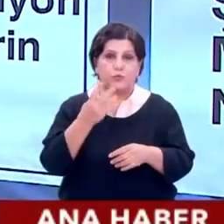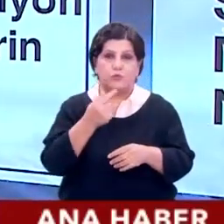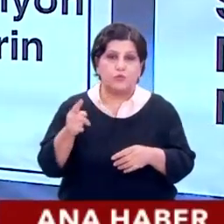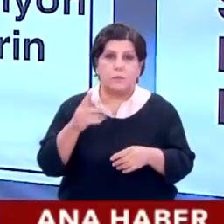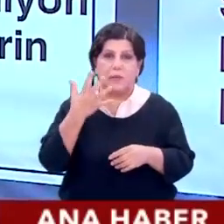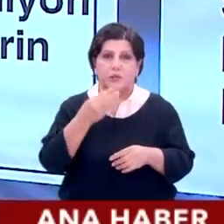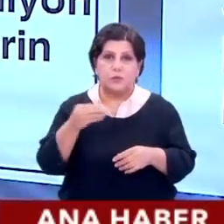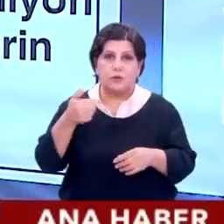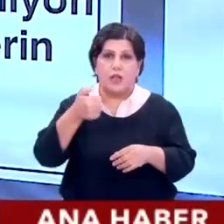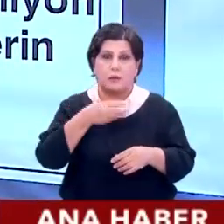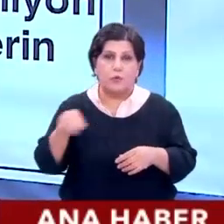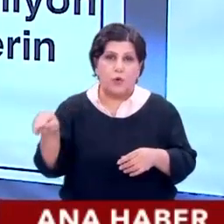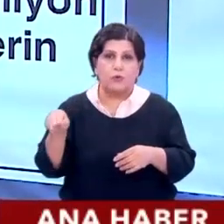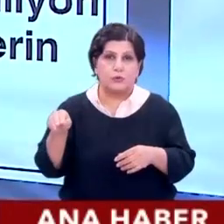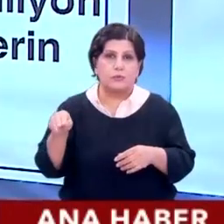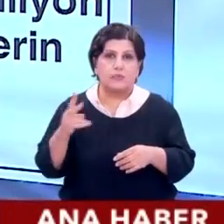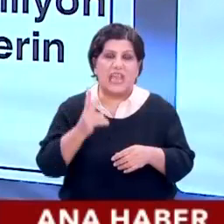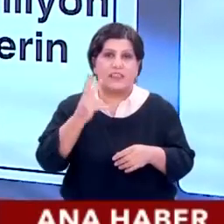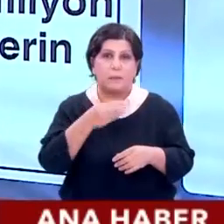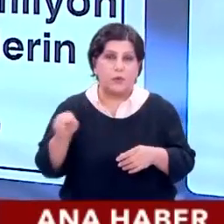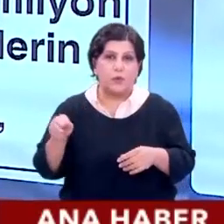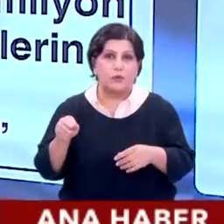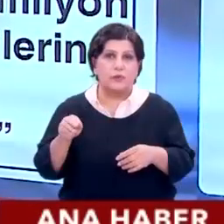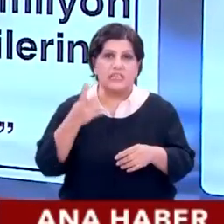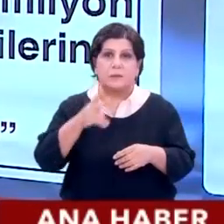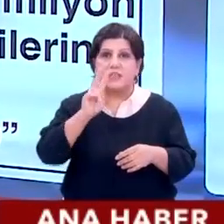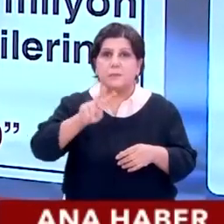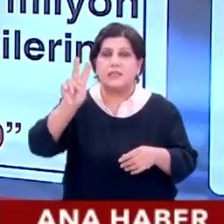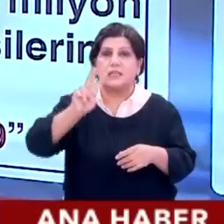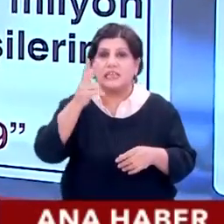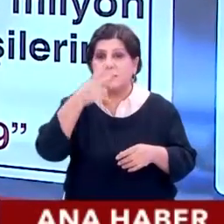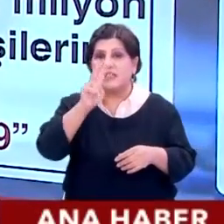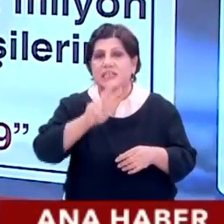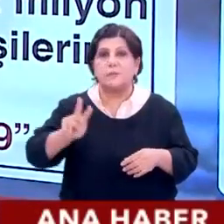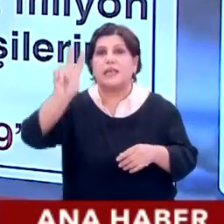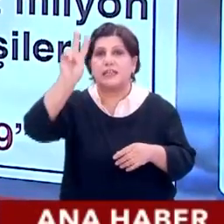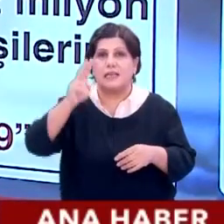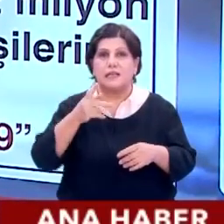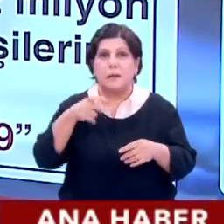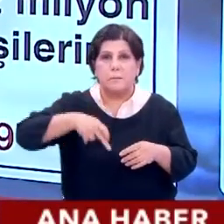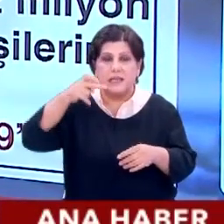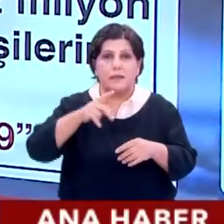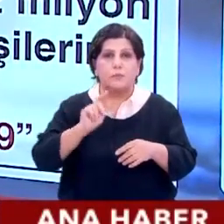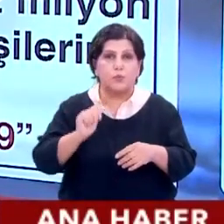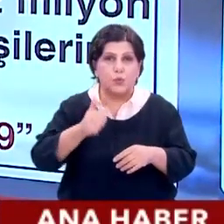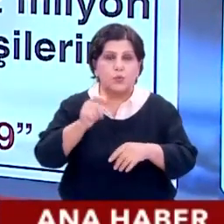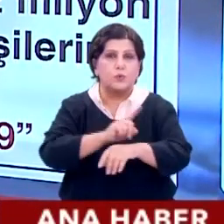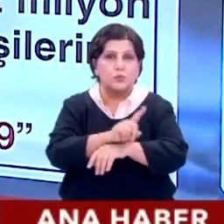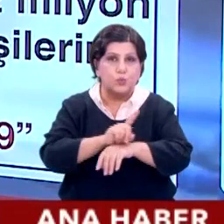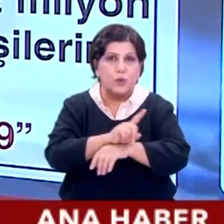beş milyon altı milyon Yedi milyon fakat 2027'ye kadar daha prim gün süre o